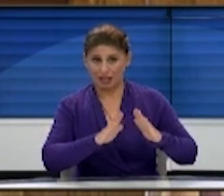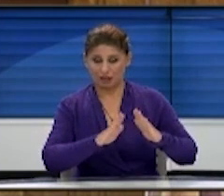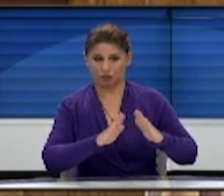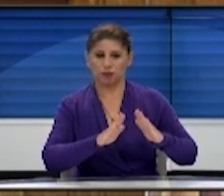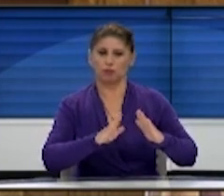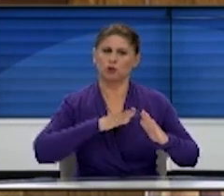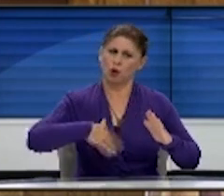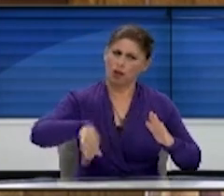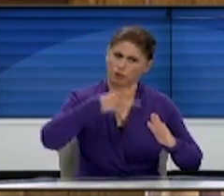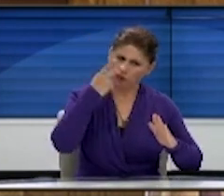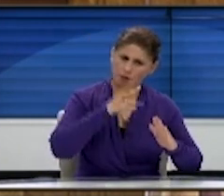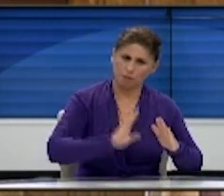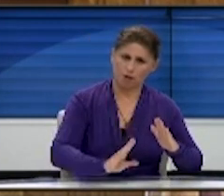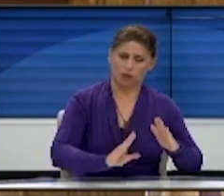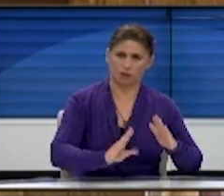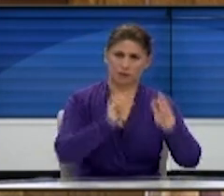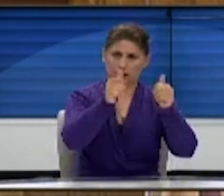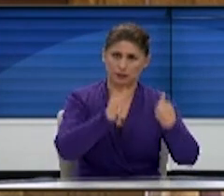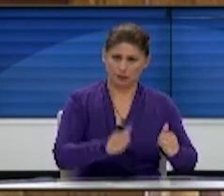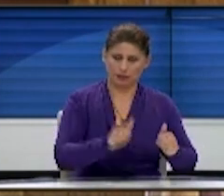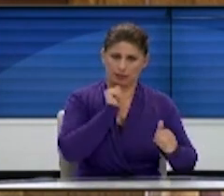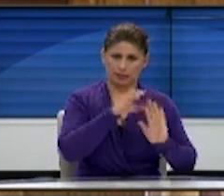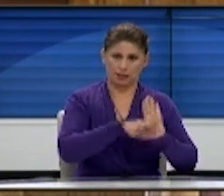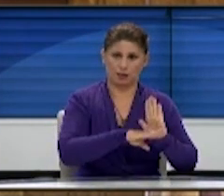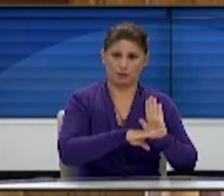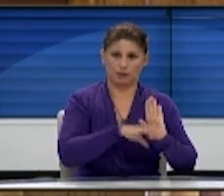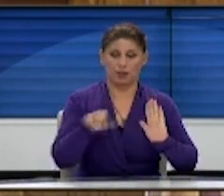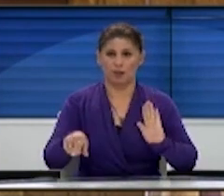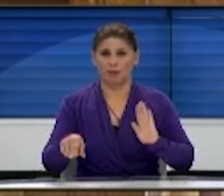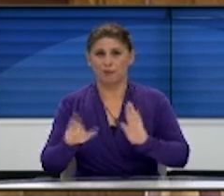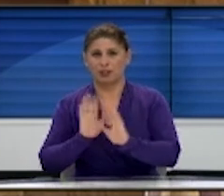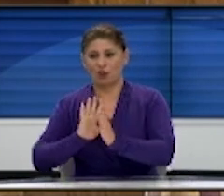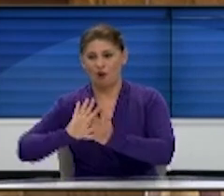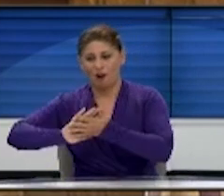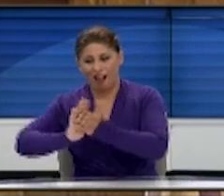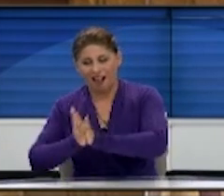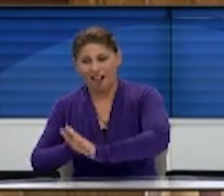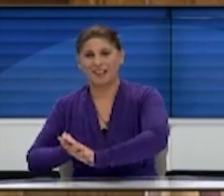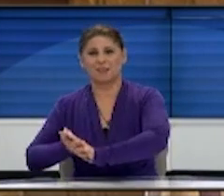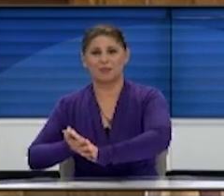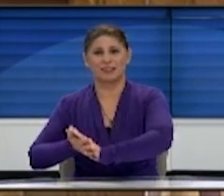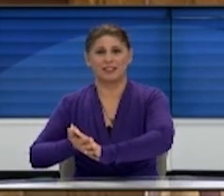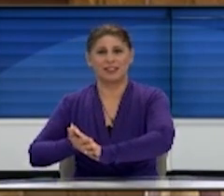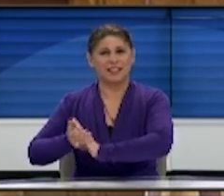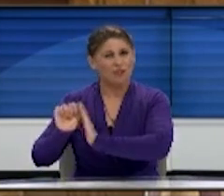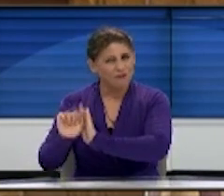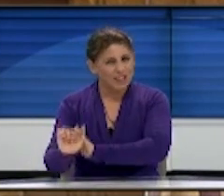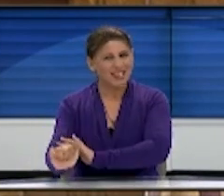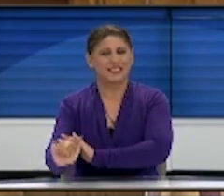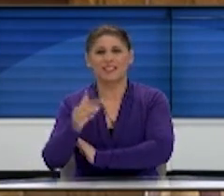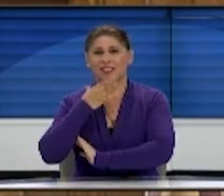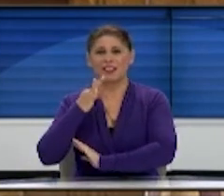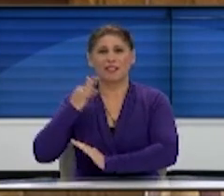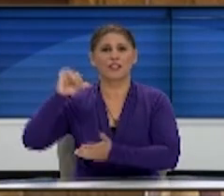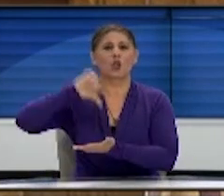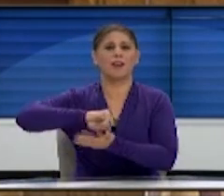λαϊκών δικαιωμάτων με βάση τις διακηρύξεις και τα συντάγματα με τον καταπατητή και τον βιαστή τους, δηλαδή το